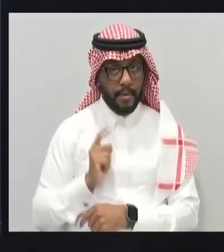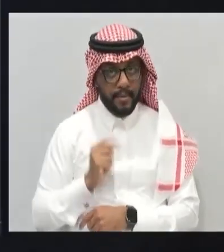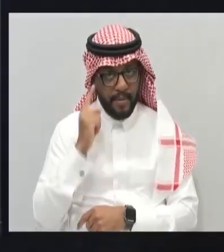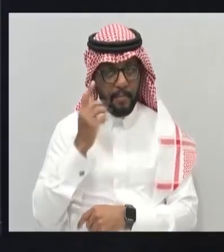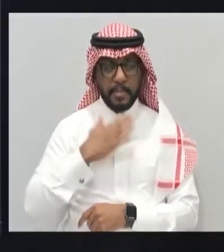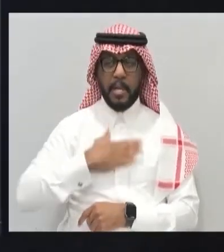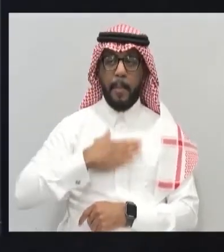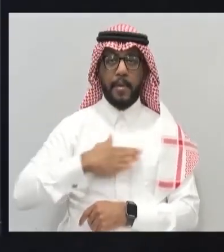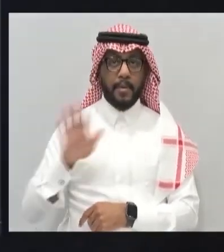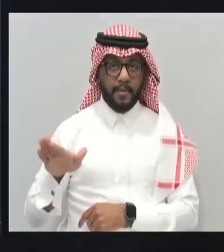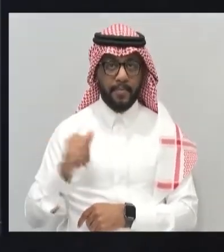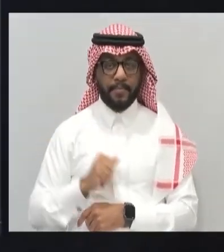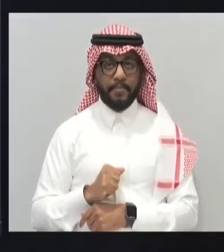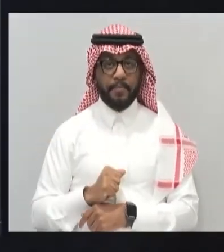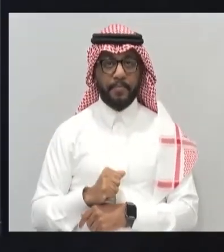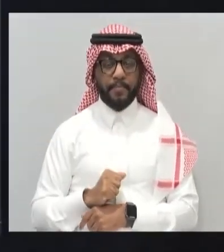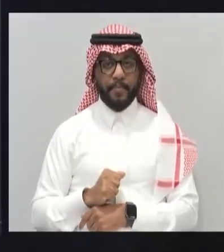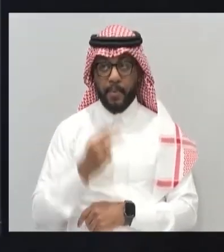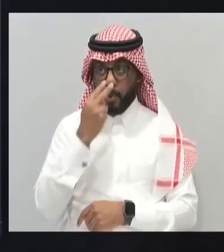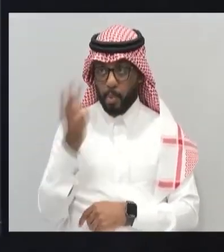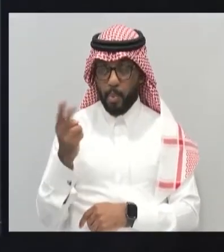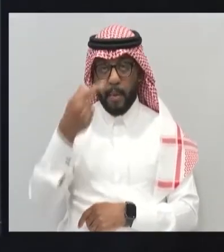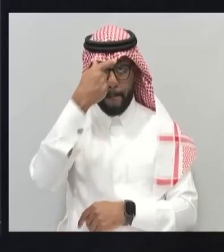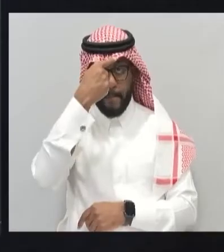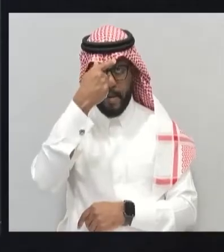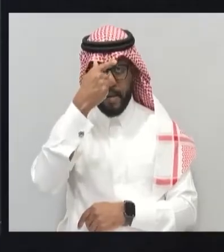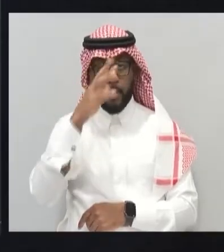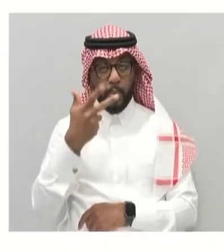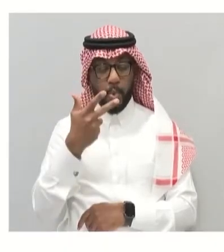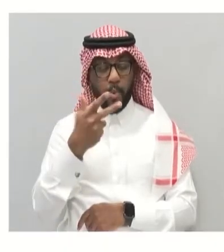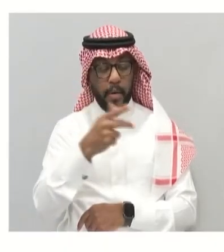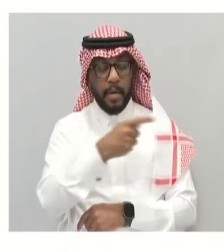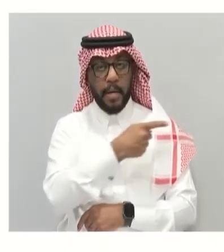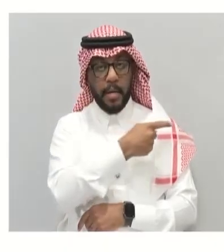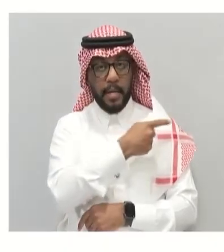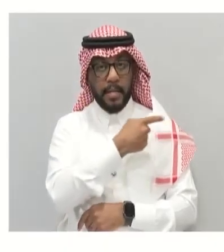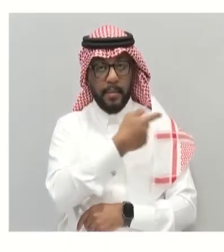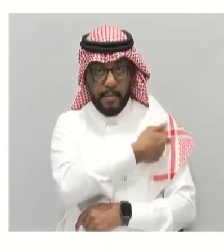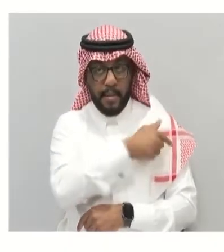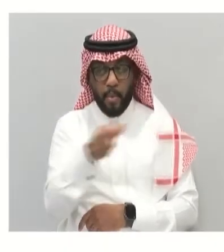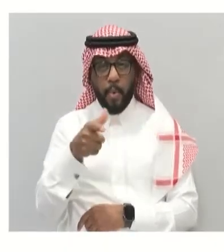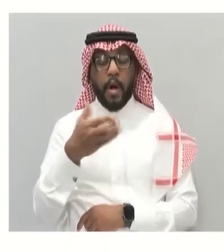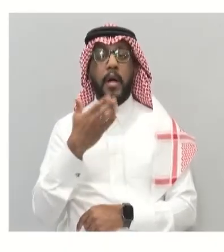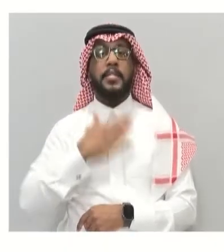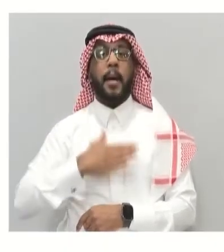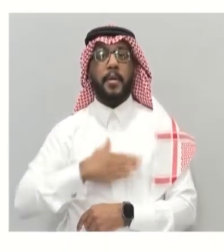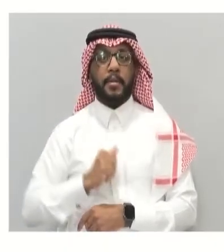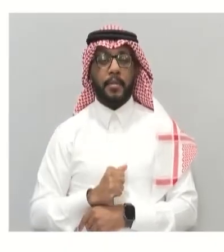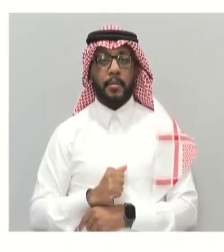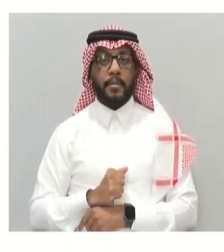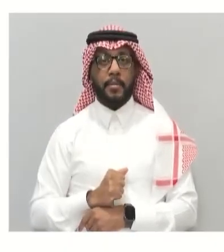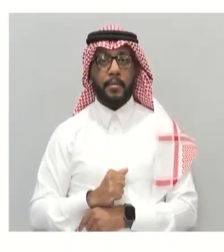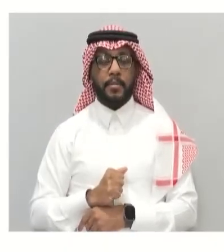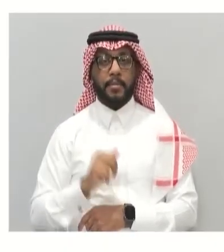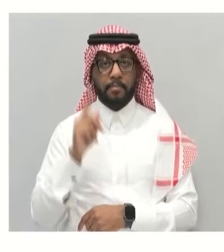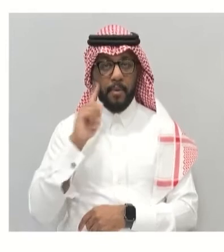نكره درسنا قبل قليل ان صاحب الحال يكون معرفه اذا كيف اصوب الجمله